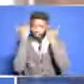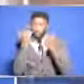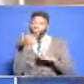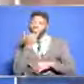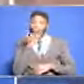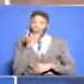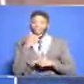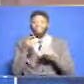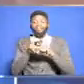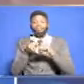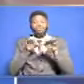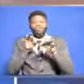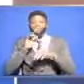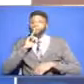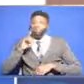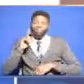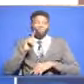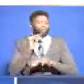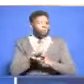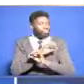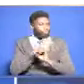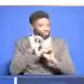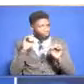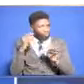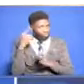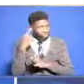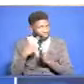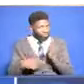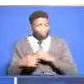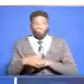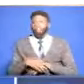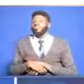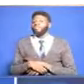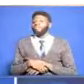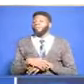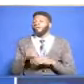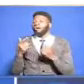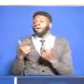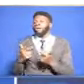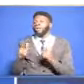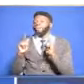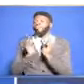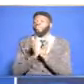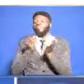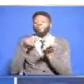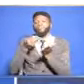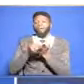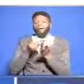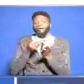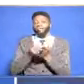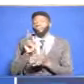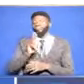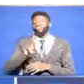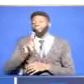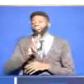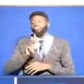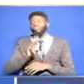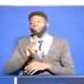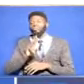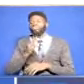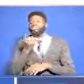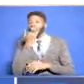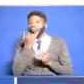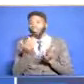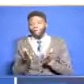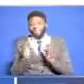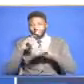maagizo kwa kile anachotaja kuwa uidhinishaji haramu wa matumizi ya pesa za umma wakati taifa lilipokuwa